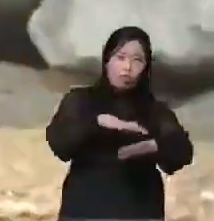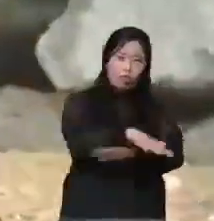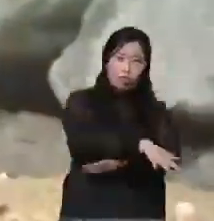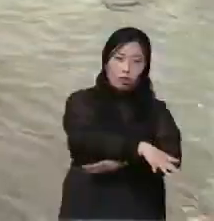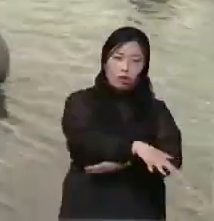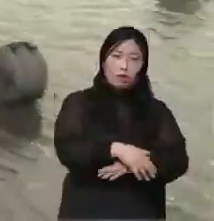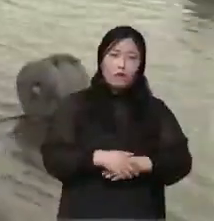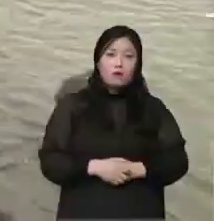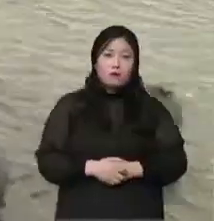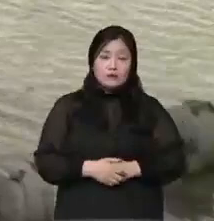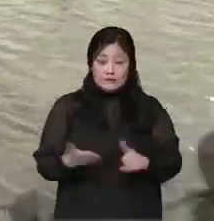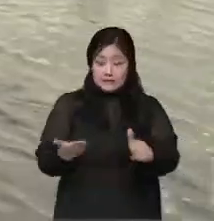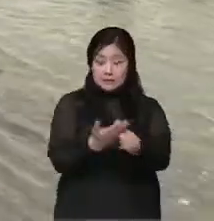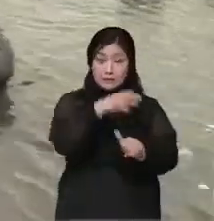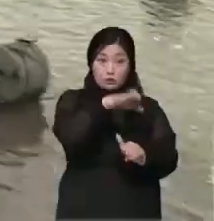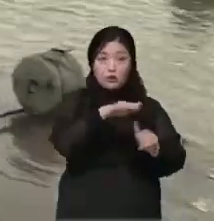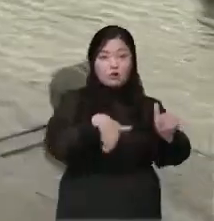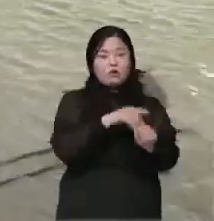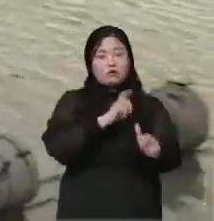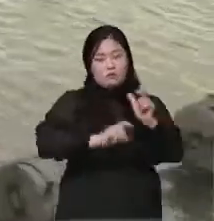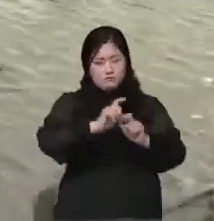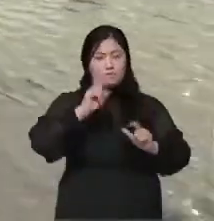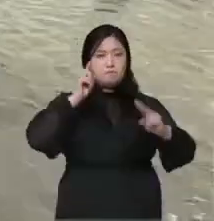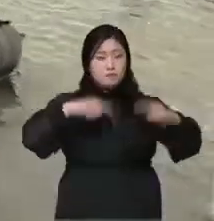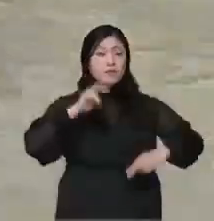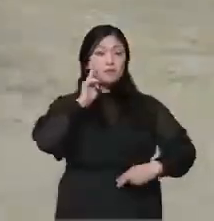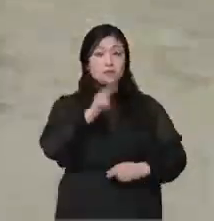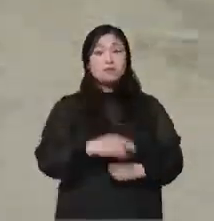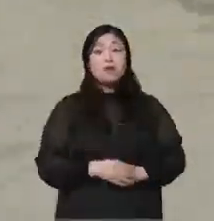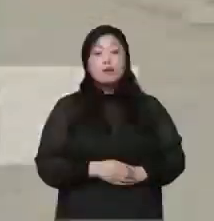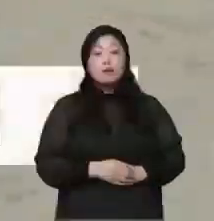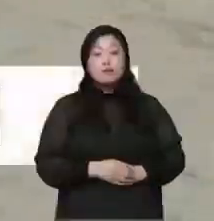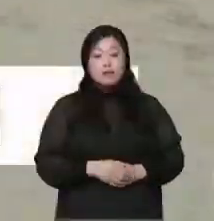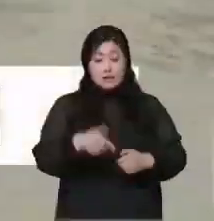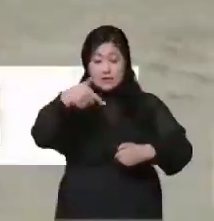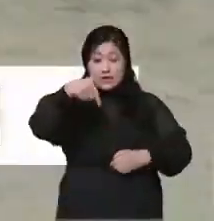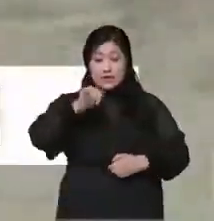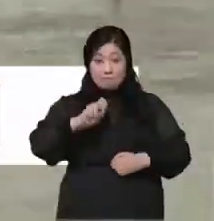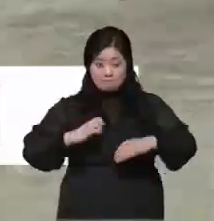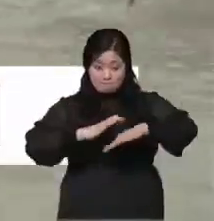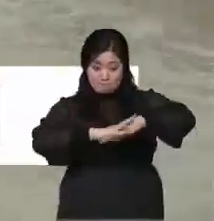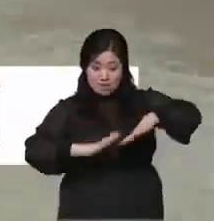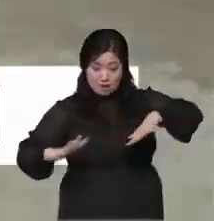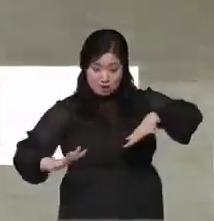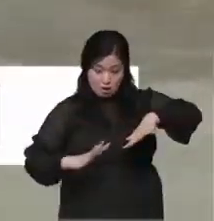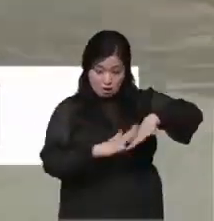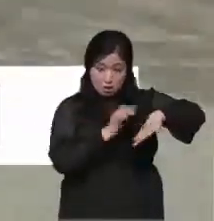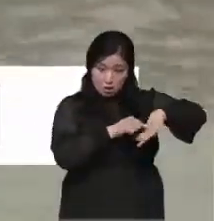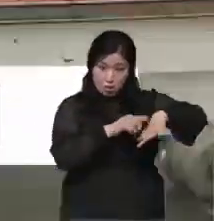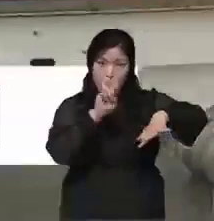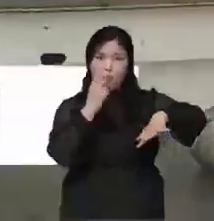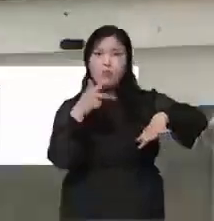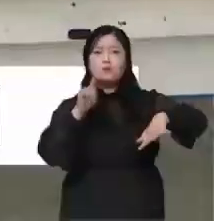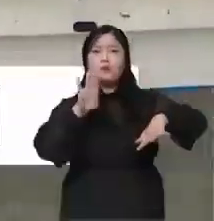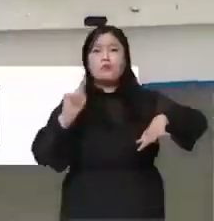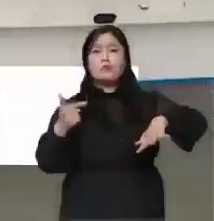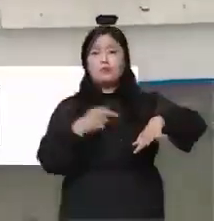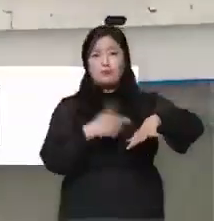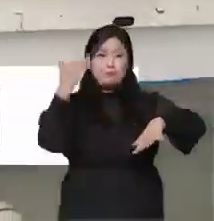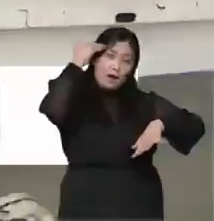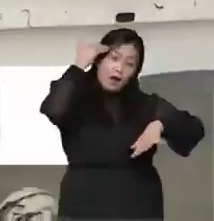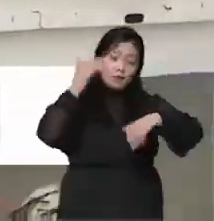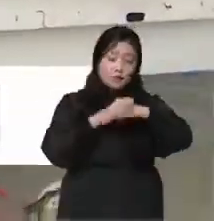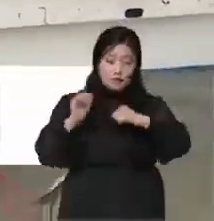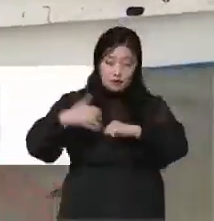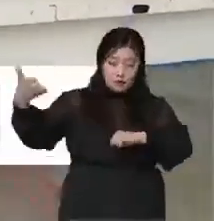겁니다. 양식장 상황은 더 심각합니다. 긴발에 끝없이 달려 올라오는 굉생이 모자반은